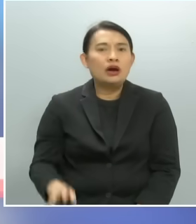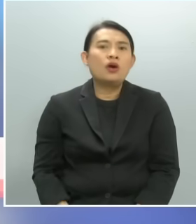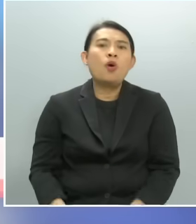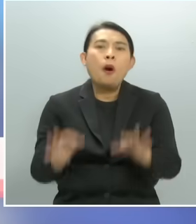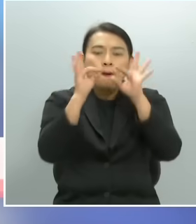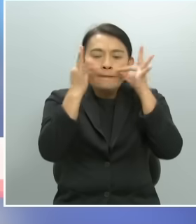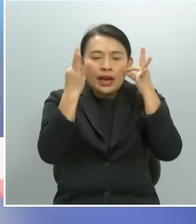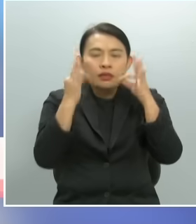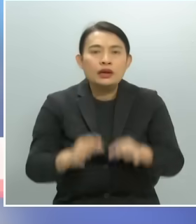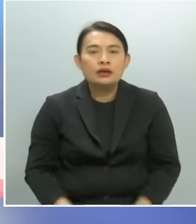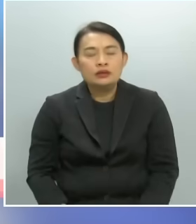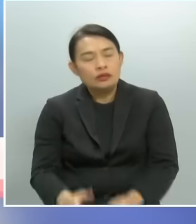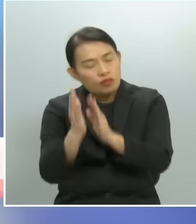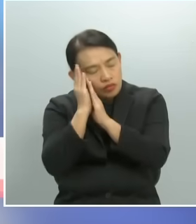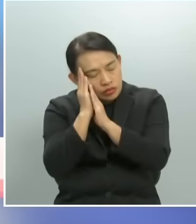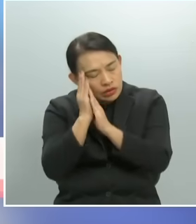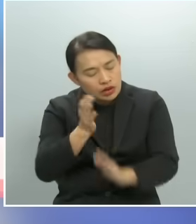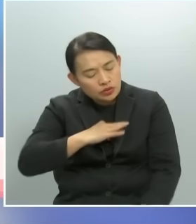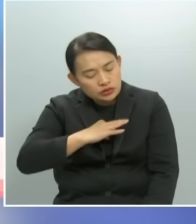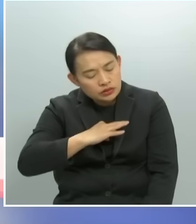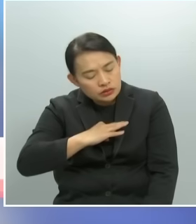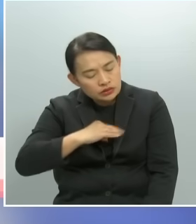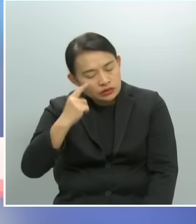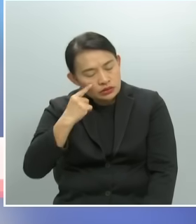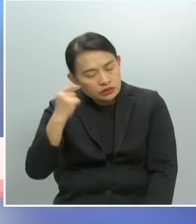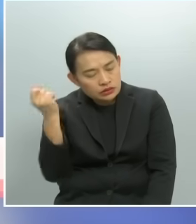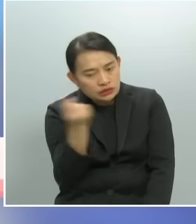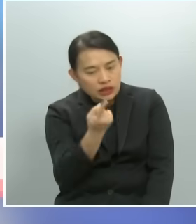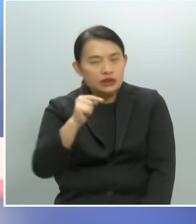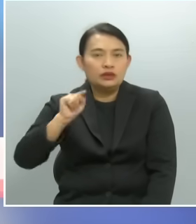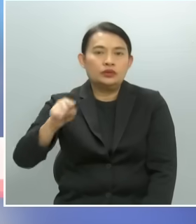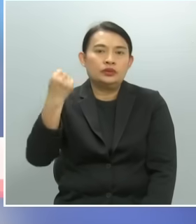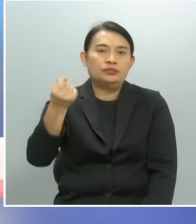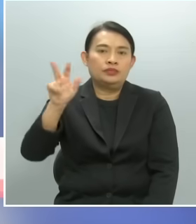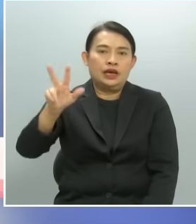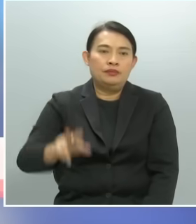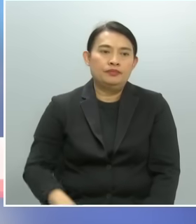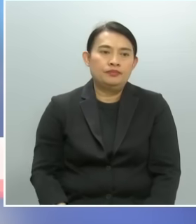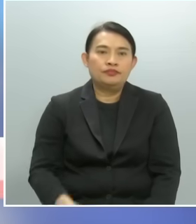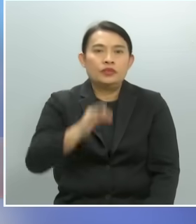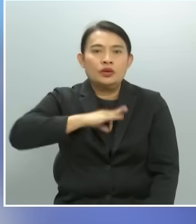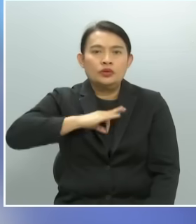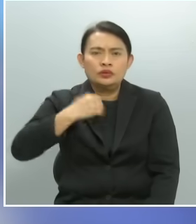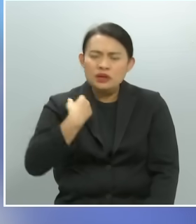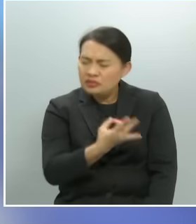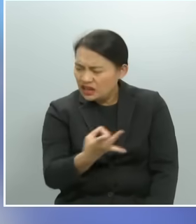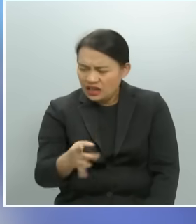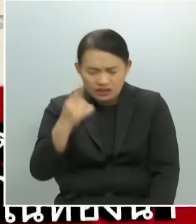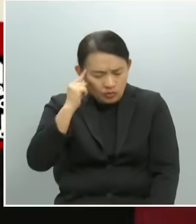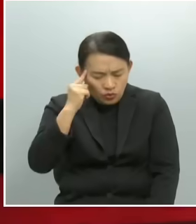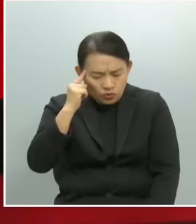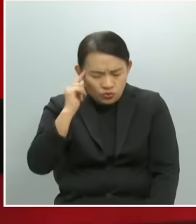นอนต่อมารู้สึกตัวอีกทีคุณผู้ชมครับประมาณสัก 1:13นรู้สึกตัวครับเหมือนมีอะไรบางอย่างเนี่ย